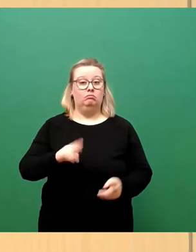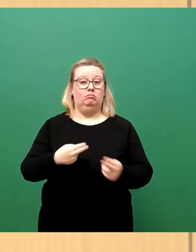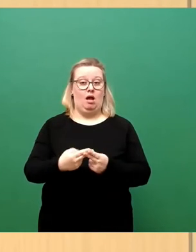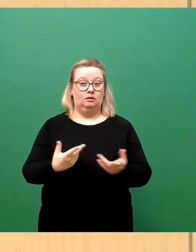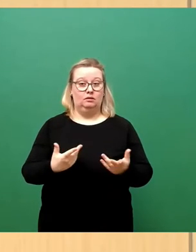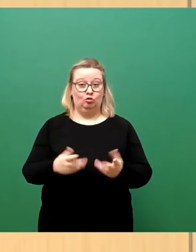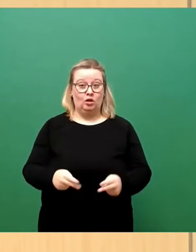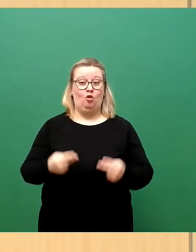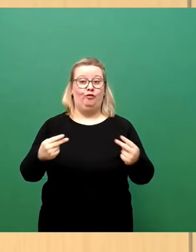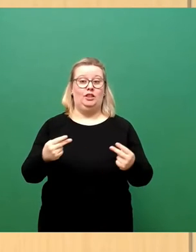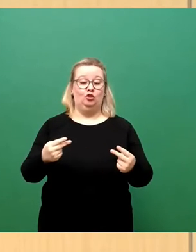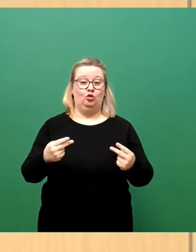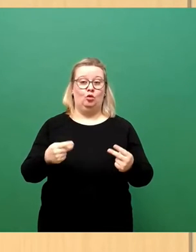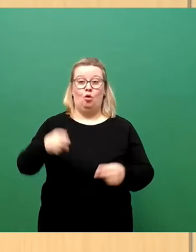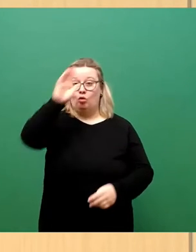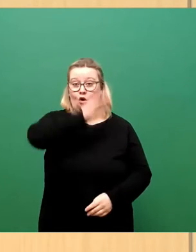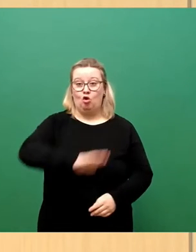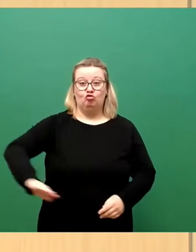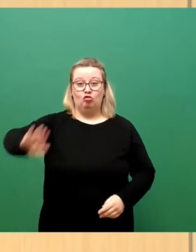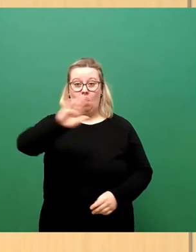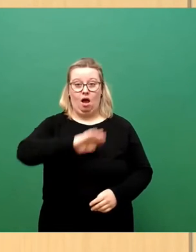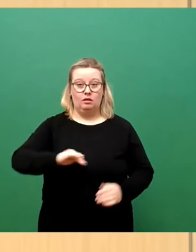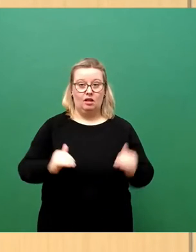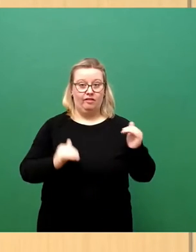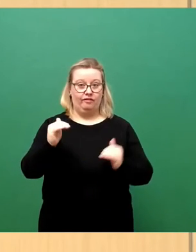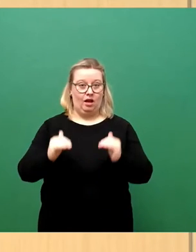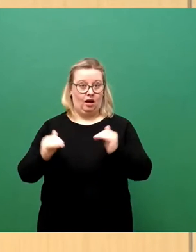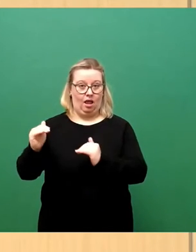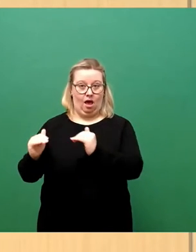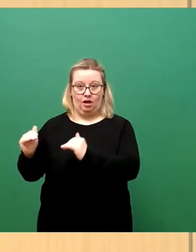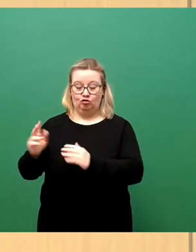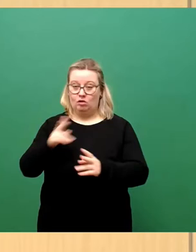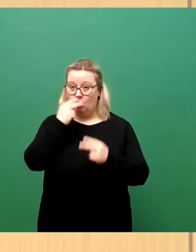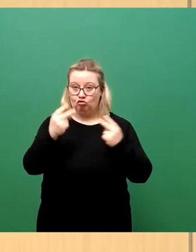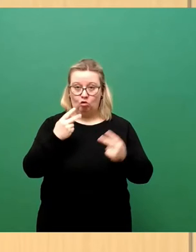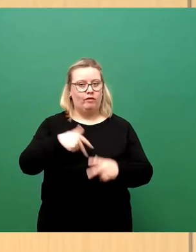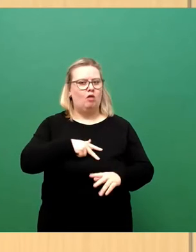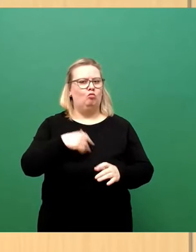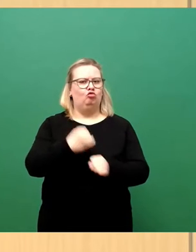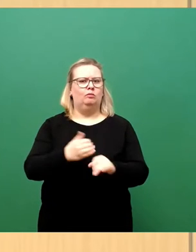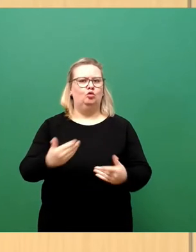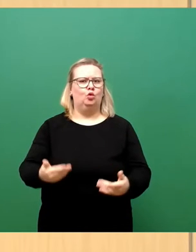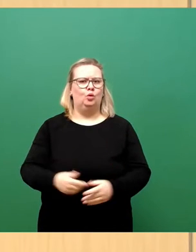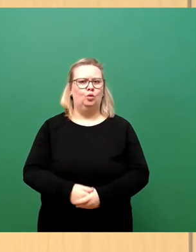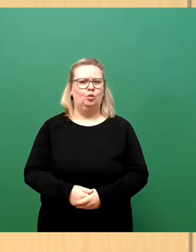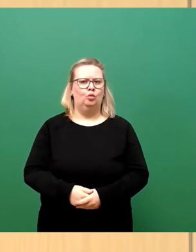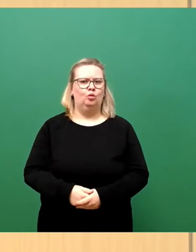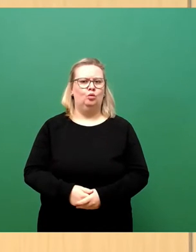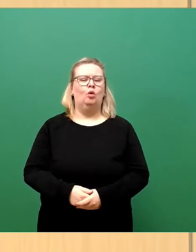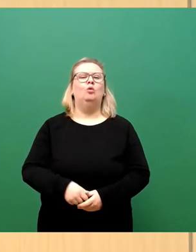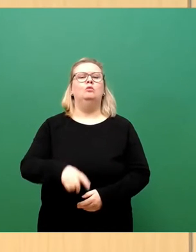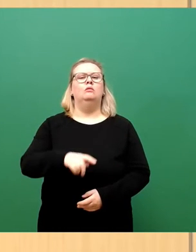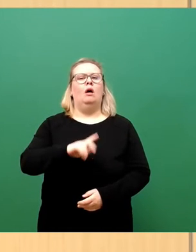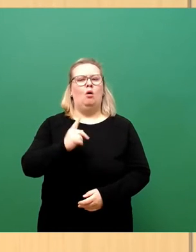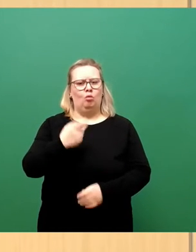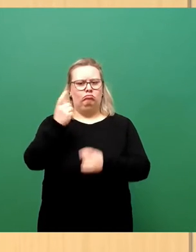im bundesweiten Vergleich dieses Thema anschaut, dann sind sie auch durchaus üblich. Und wir sind auf jeden Fall der